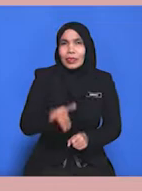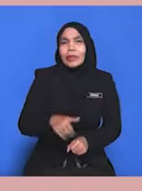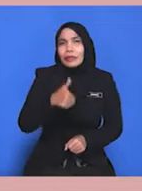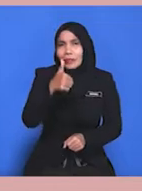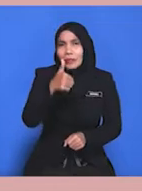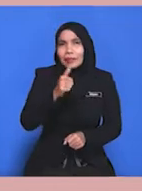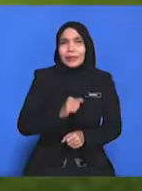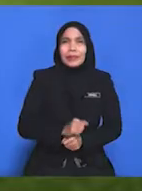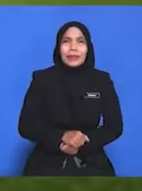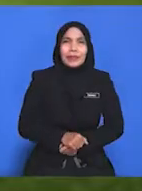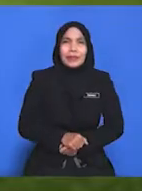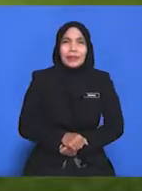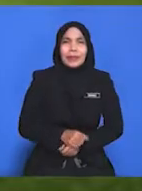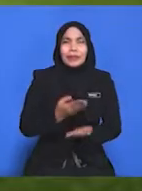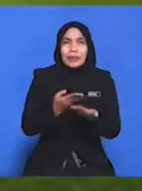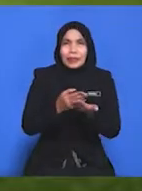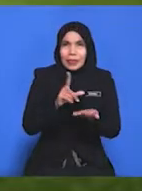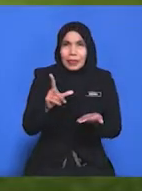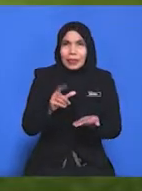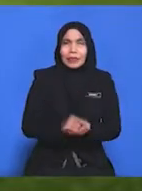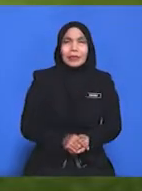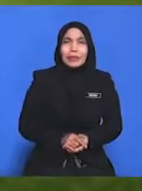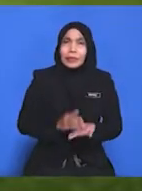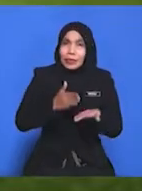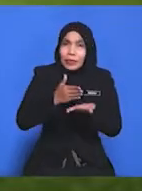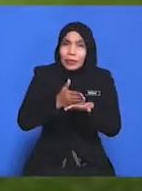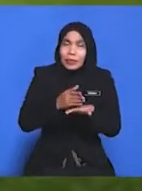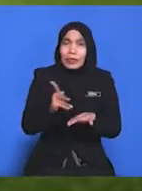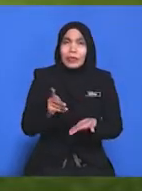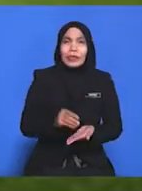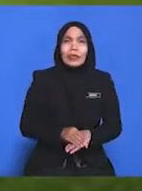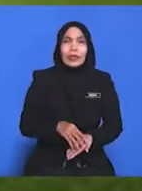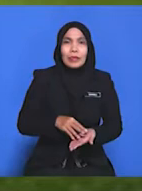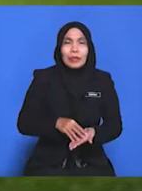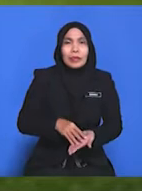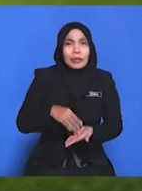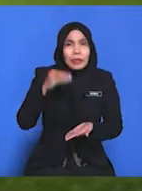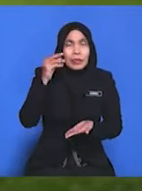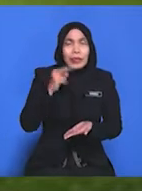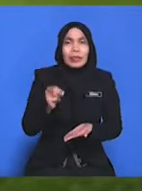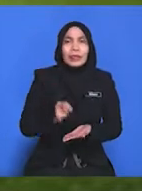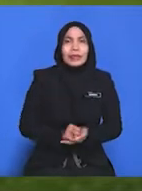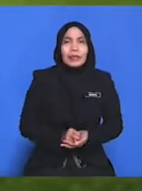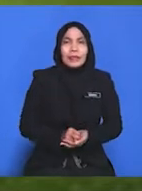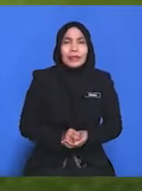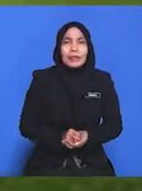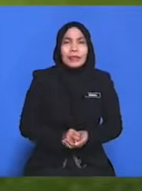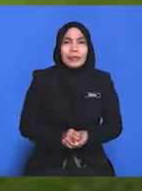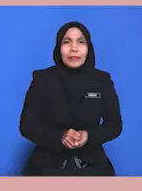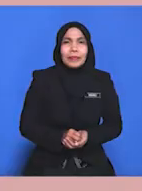Baiklah, kita teruskan lagi pelajaran dengan pengenalan setiap pusingan.